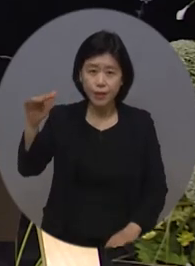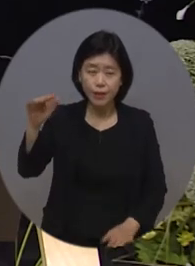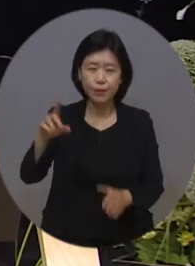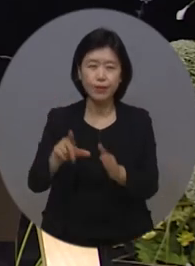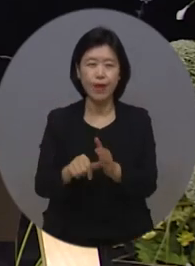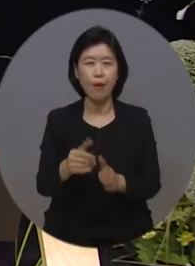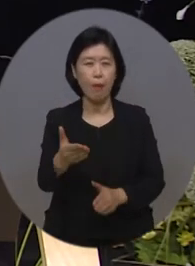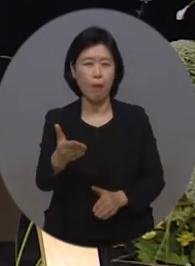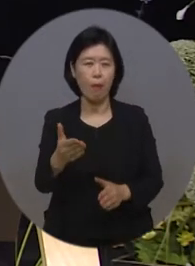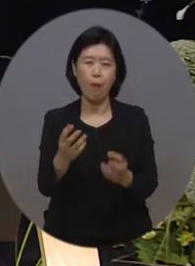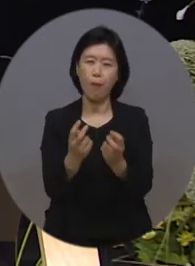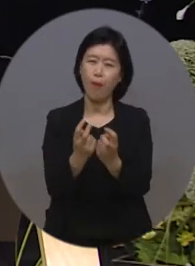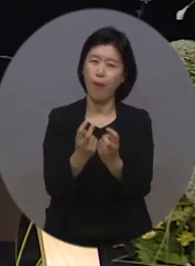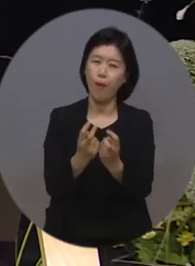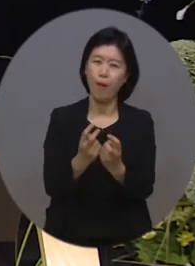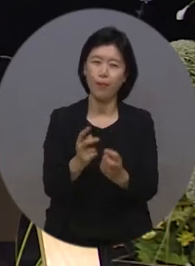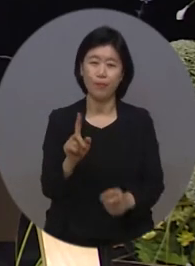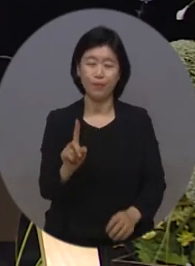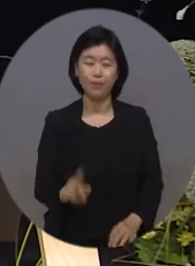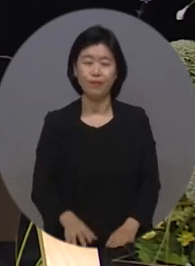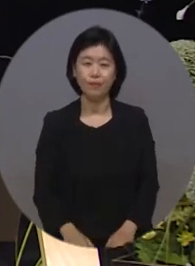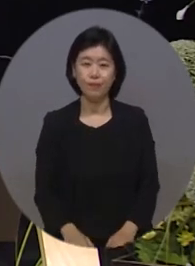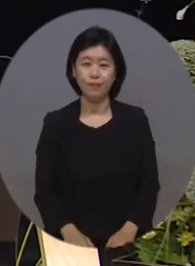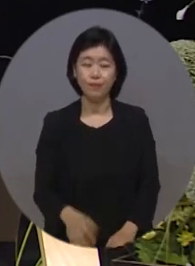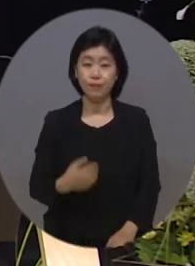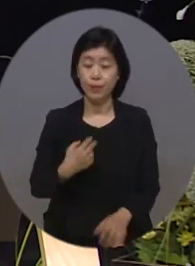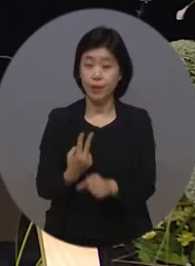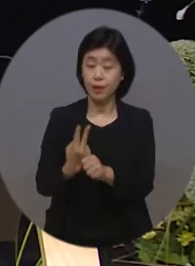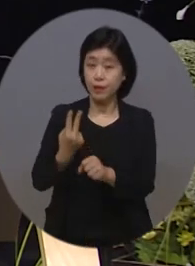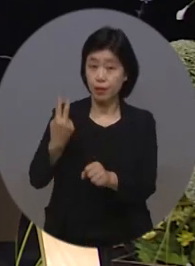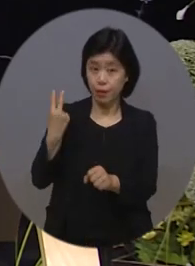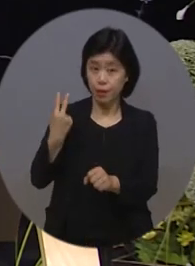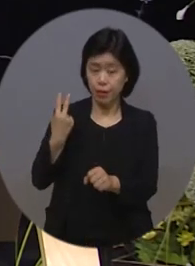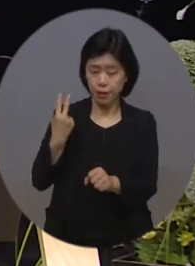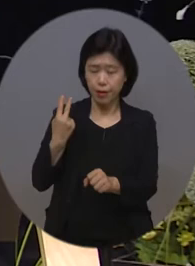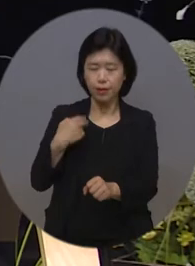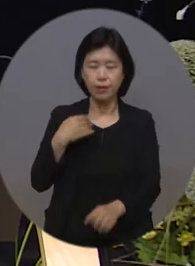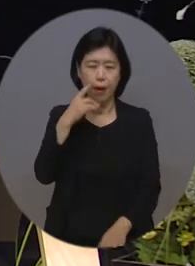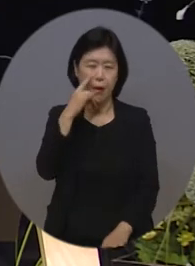어머니를 보내드렸는데 생각나면 듣는 뽕짝이 있습니다.